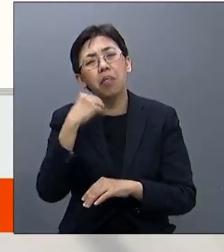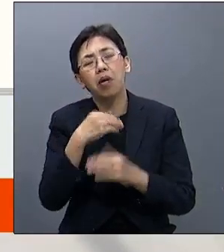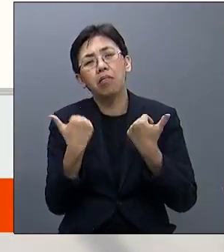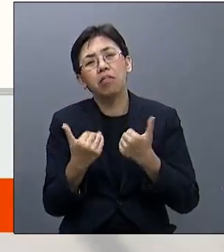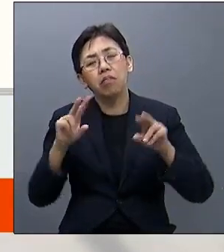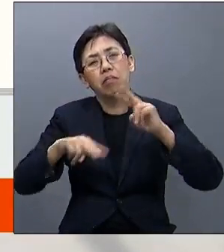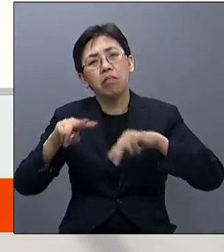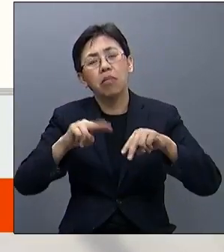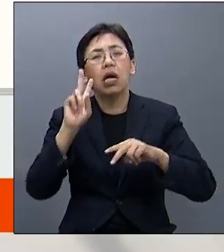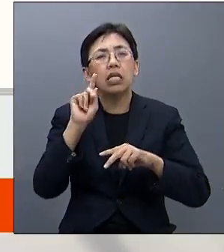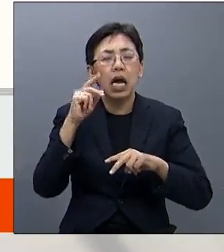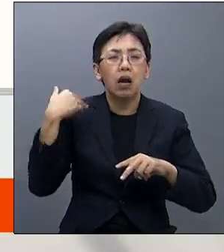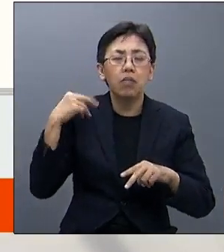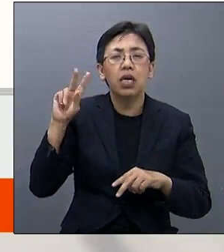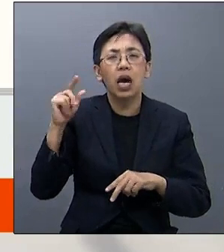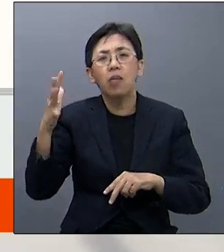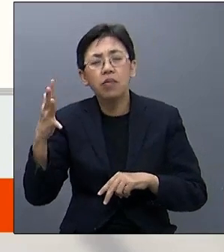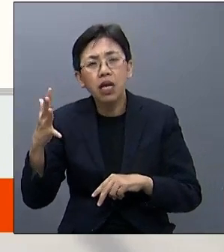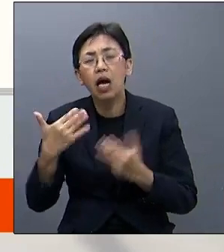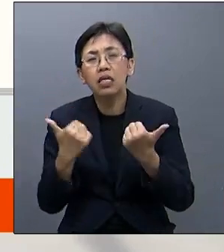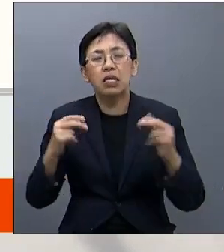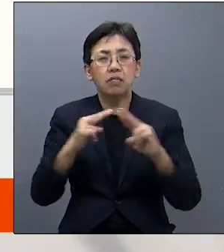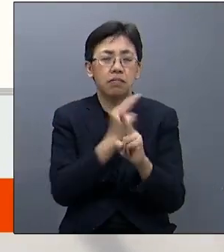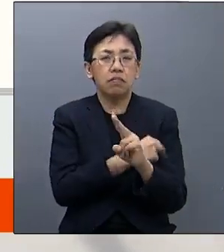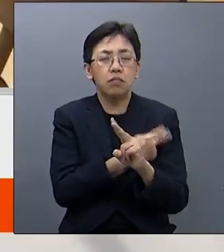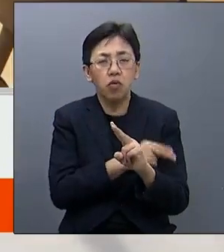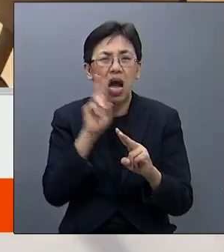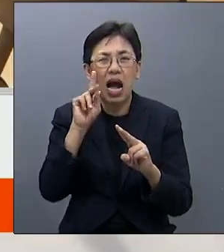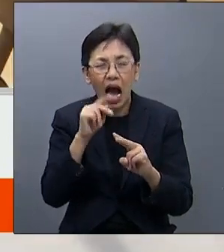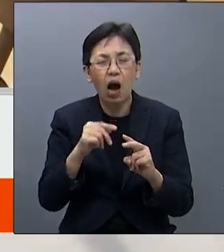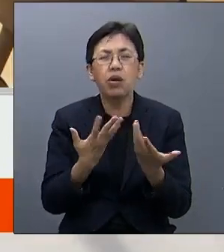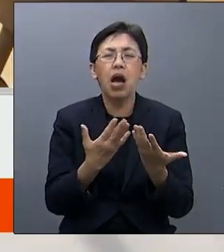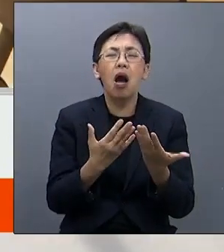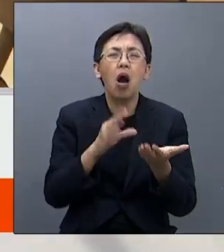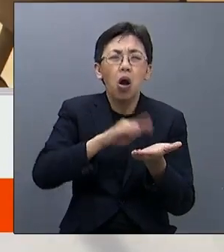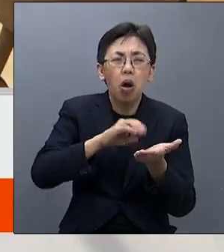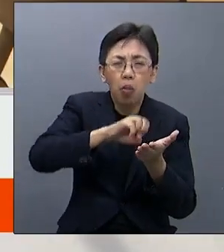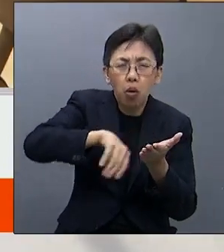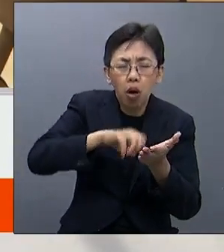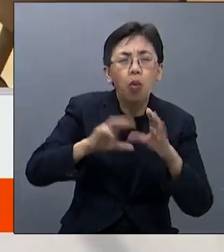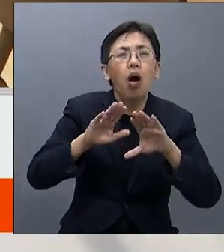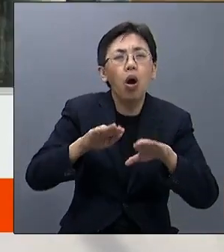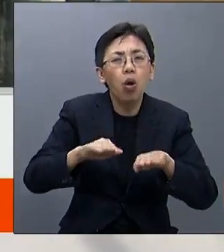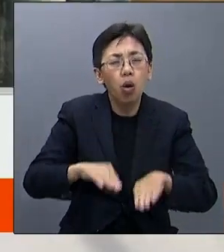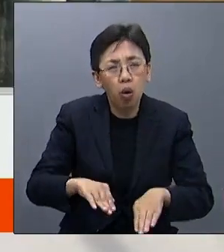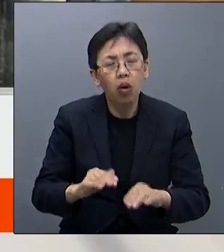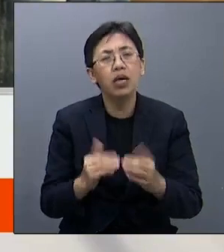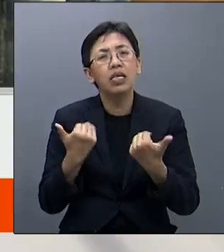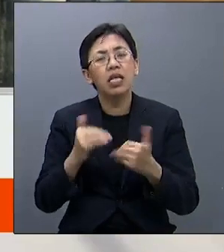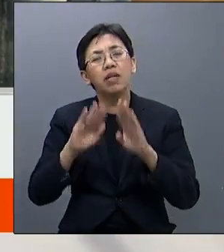ทั้งที่เป็นข่าวแล้วไม่เป็นข่าวเนี่ยลดลงไปนะฮะจากเดิมที่สมมติว่า 100% เนี่ยนะตอนนี้เหลือประม